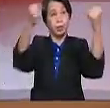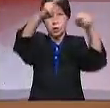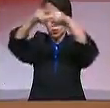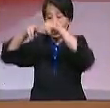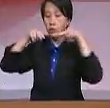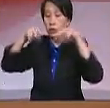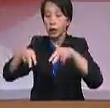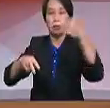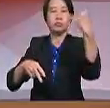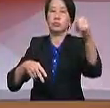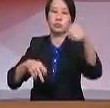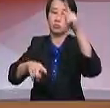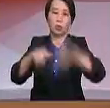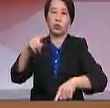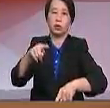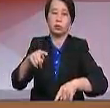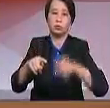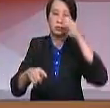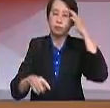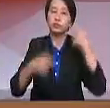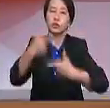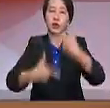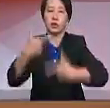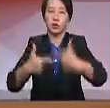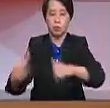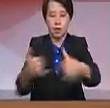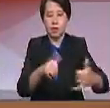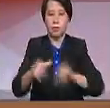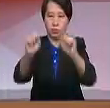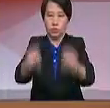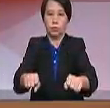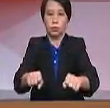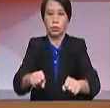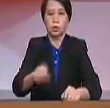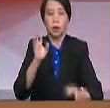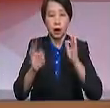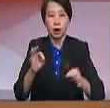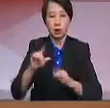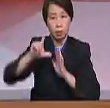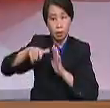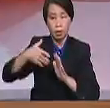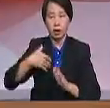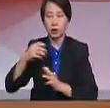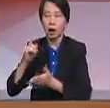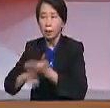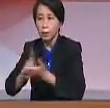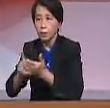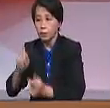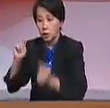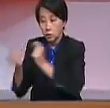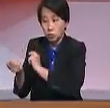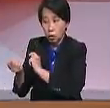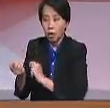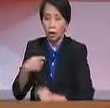Dan hari ini, seperti yang saya sebut, jika ada sebarang perubahan, saya akan maklumkan. Hari ini, kita